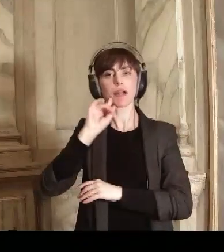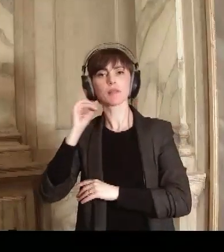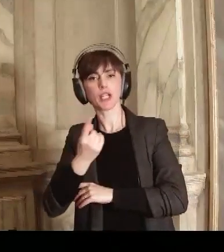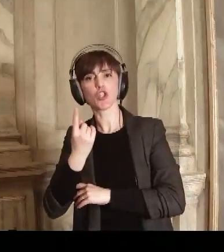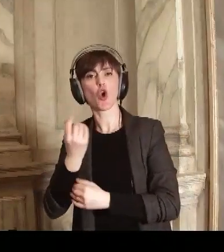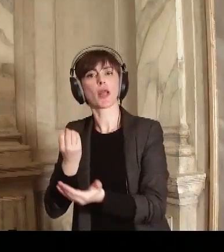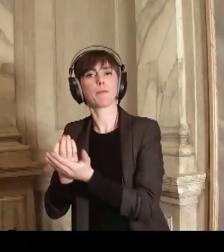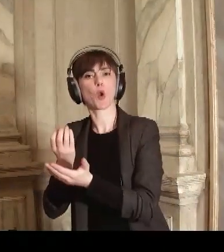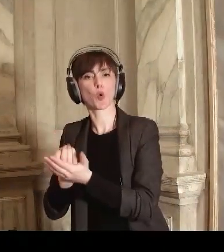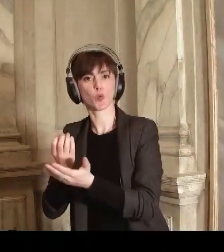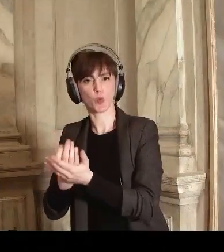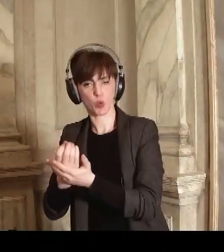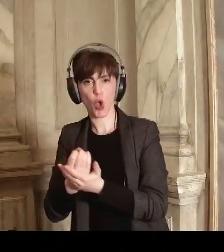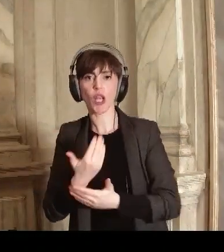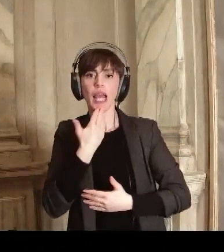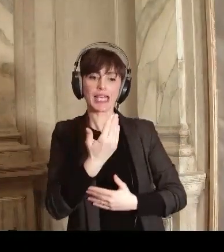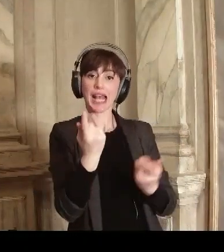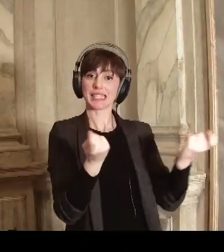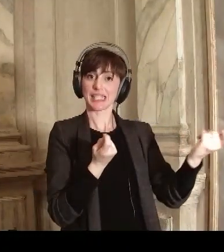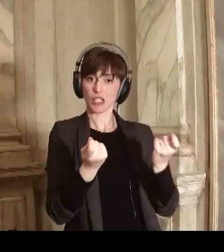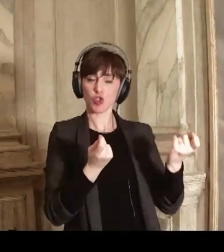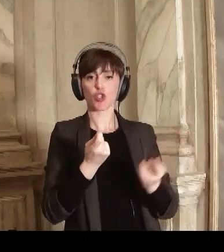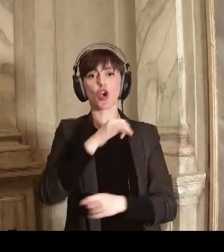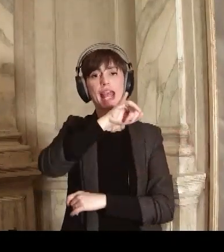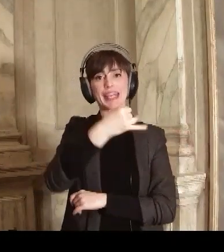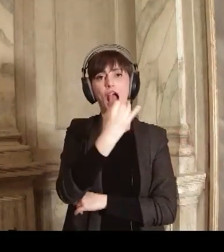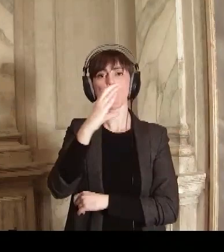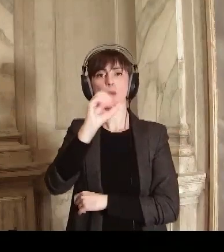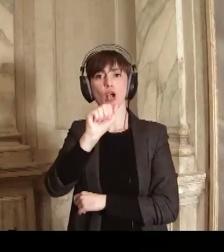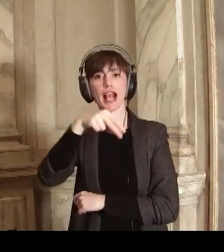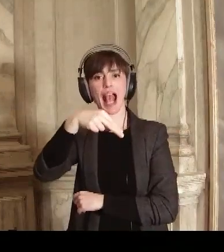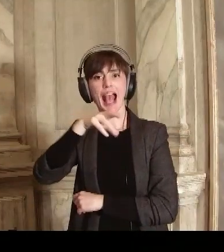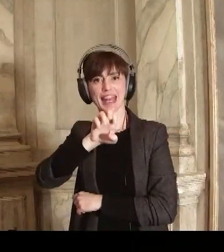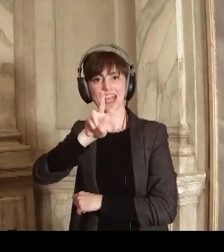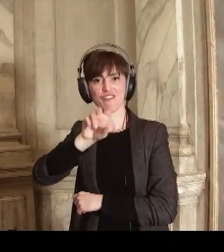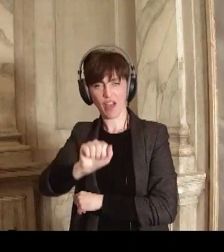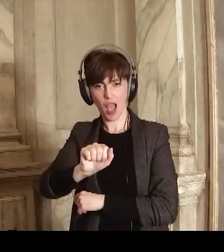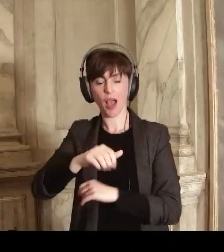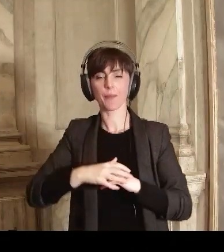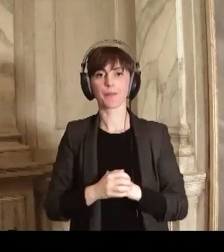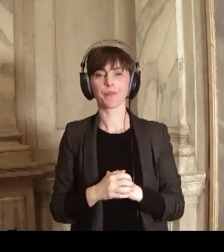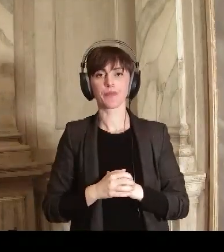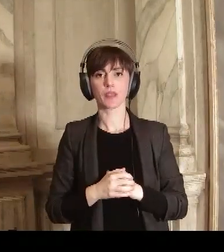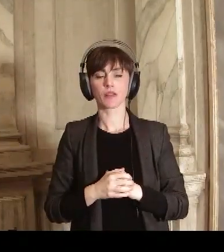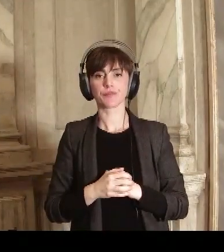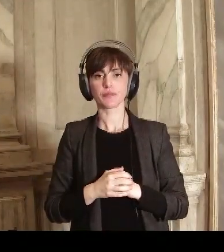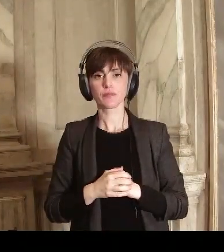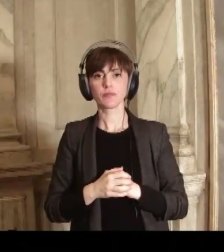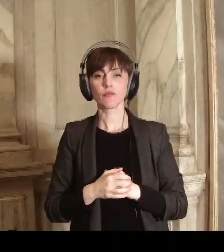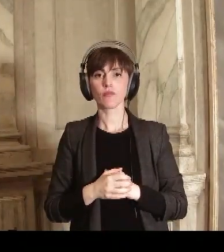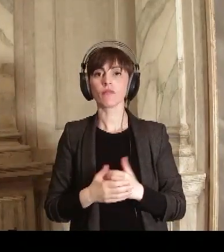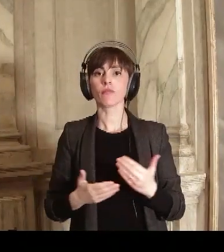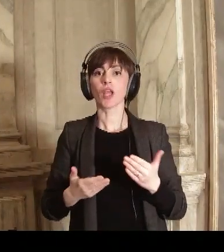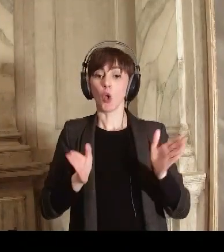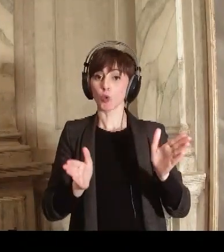compositore studioso veneziano Jacopo Caneva. Il catalogo della Biennale Musica è progettato dallo studio creativo e casa